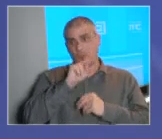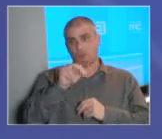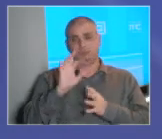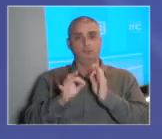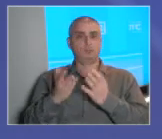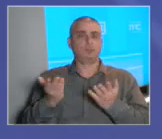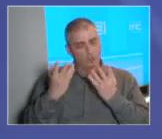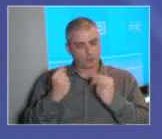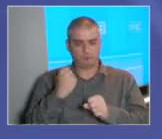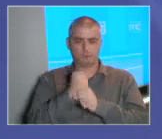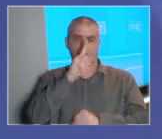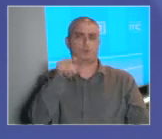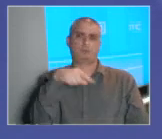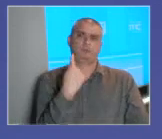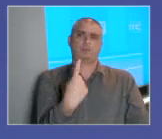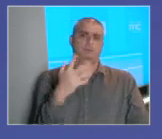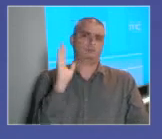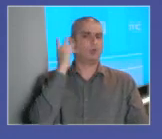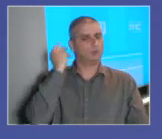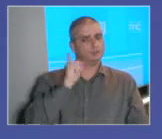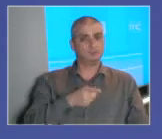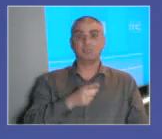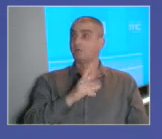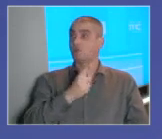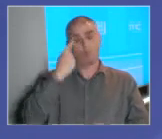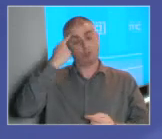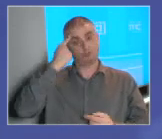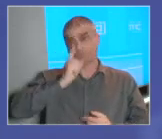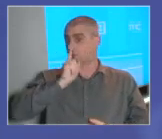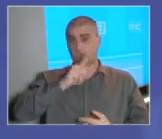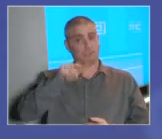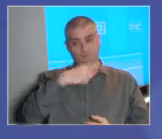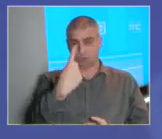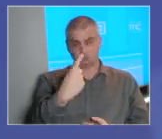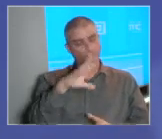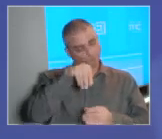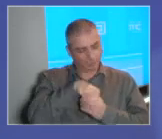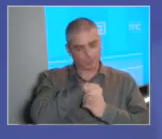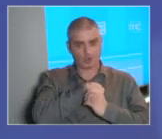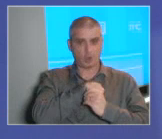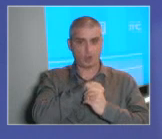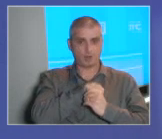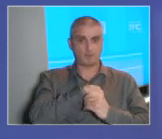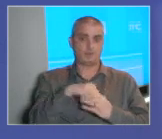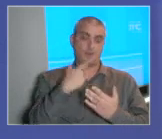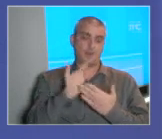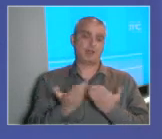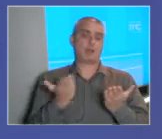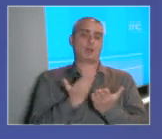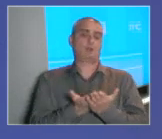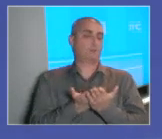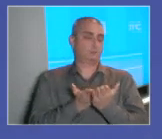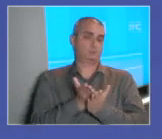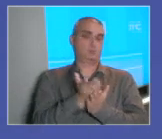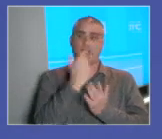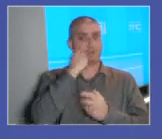הזה, טוב עשה שהוא פסל את עצמו, היה צריך, גם אם הוא חשב שהוא לא צריך לפסול את עצמו, היה צריך לכלול בחוות הדעת שלו גילוי נאות, וחבל שלא